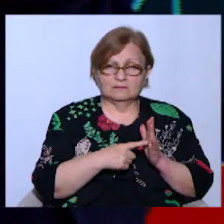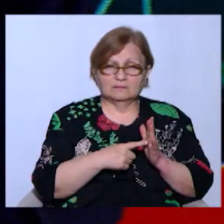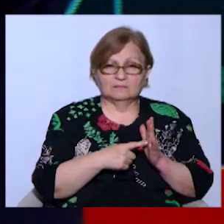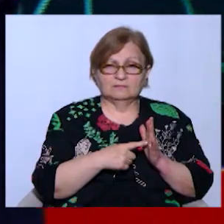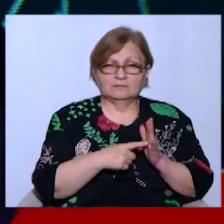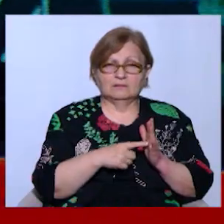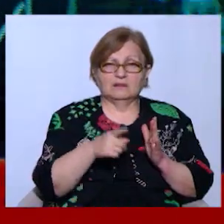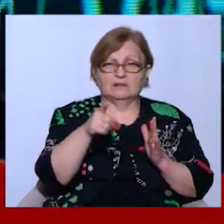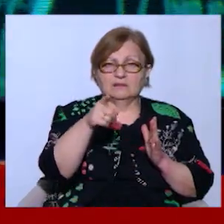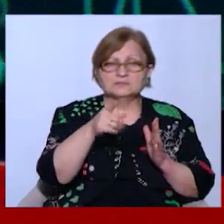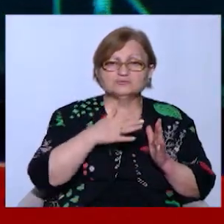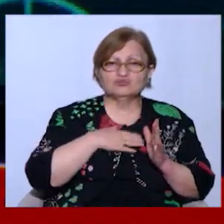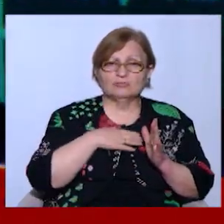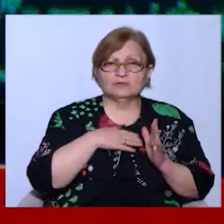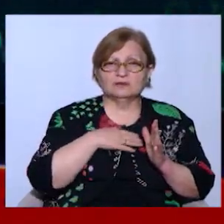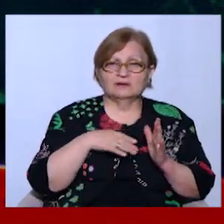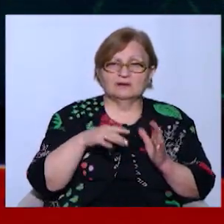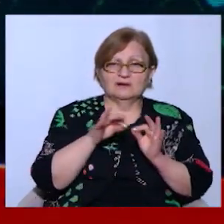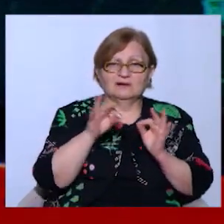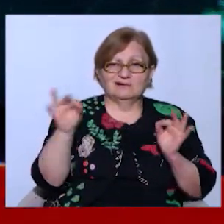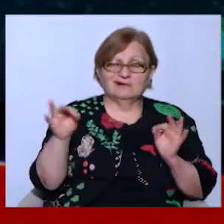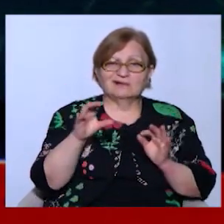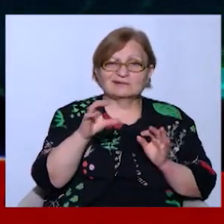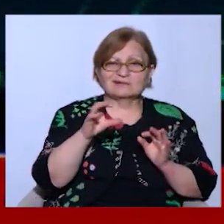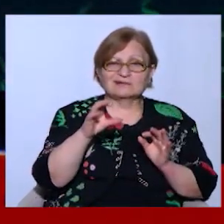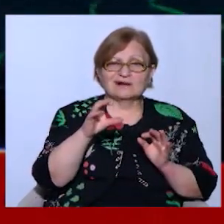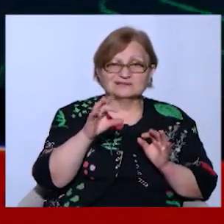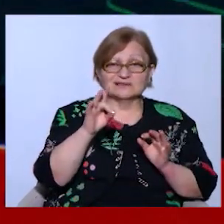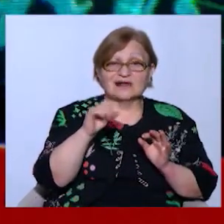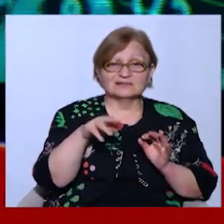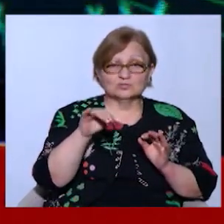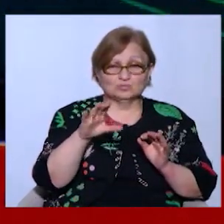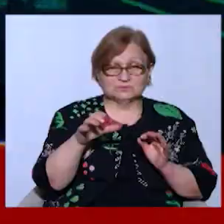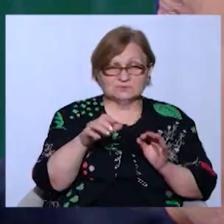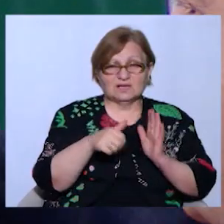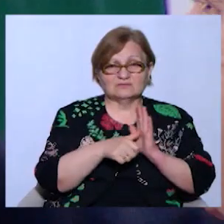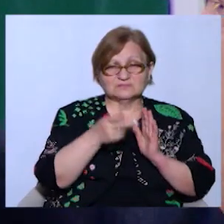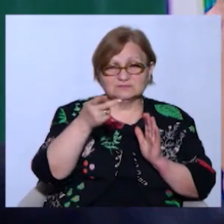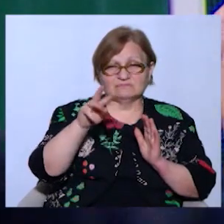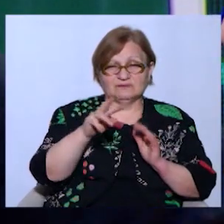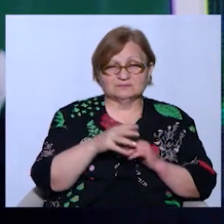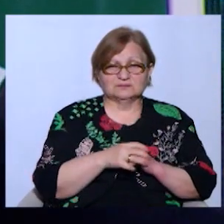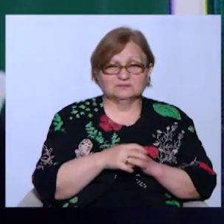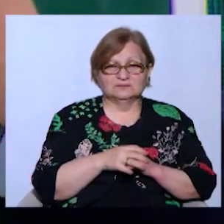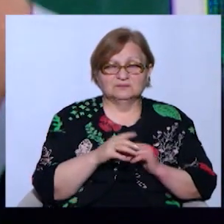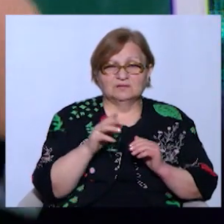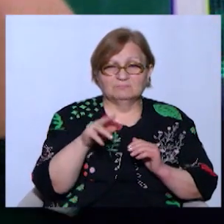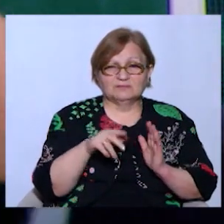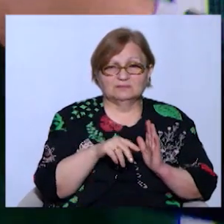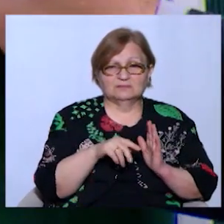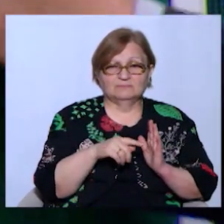არის ჩემი რადიუსი ახლა. 6-ის კვადრატზე. ეს უდრის P